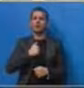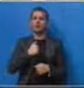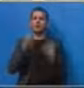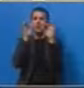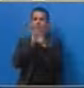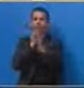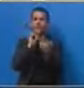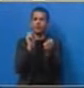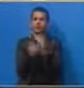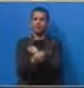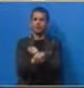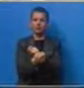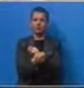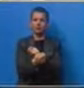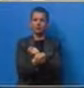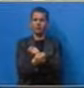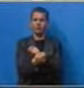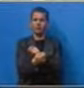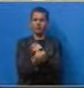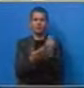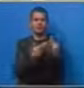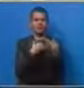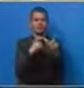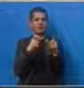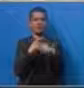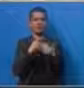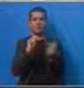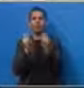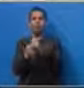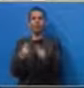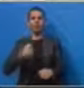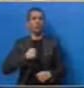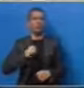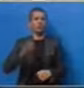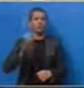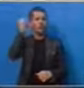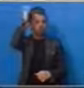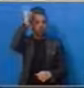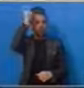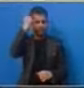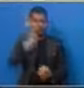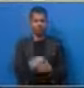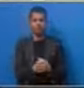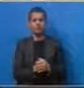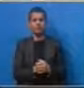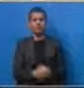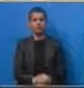do të ketë një ndryshim të misionit të Forcës Sigurisë Kosovës në Forcët Armatosura të Kosovës.